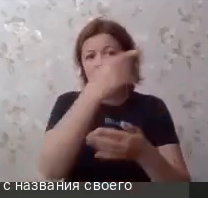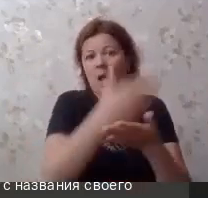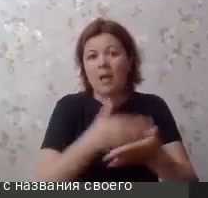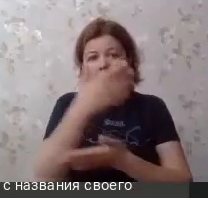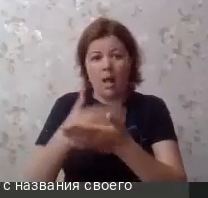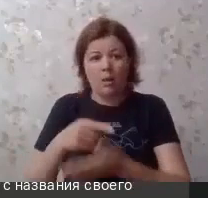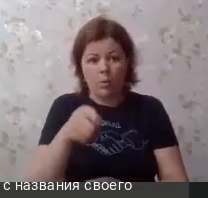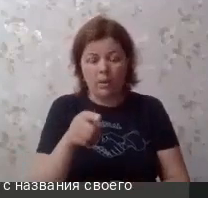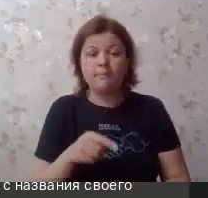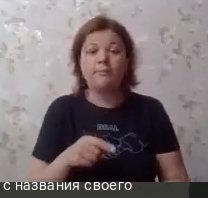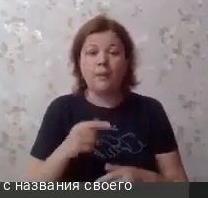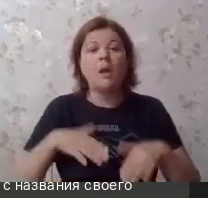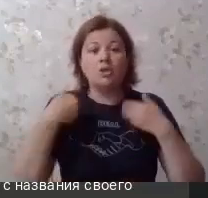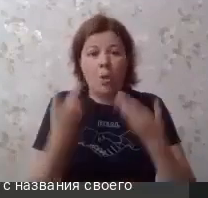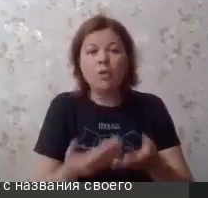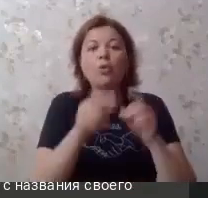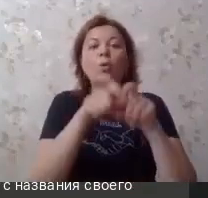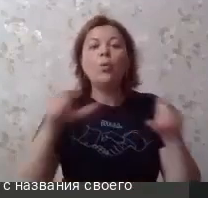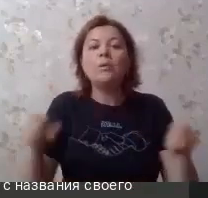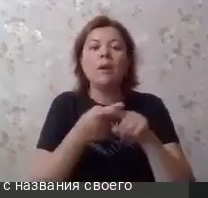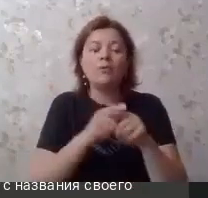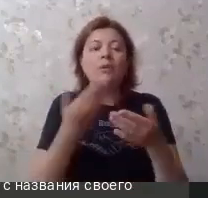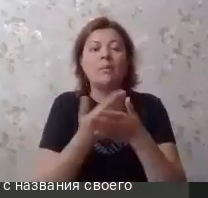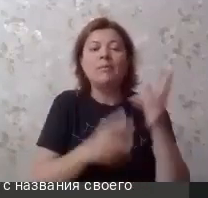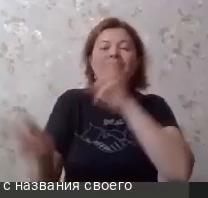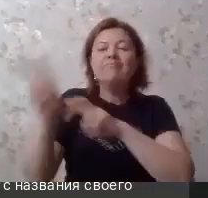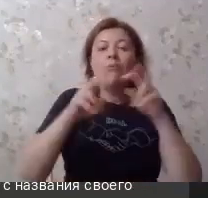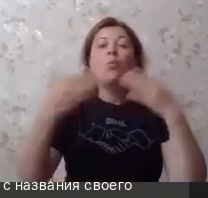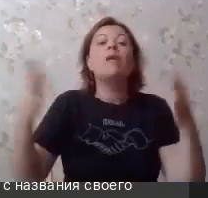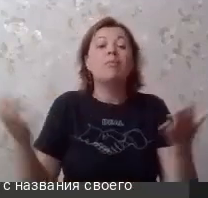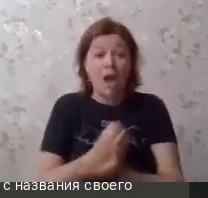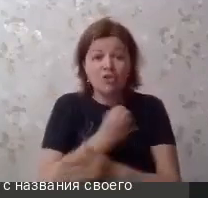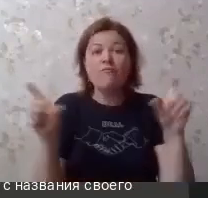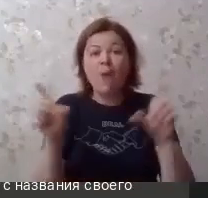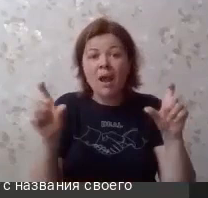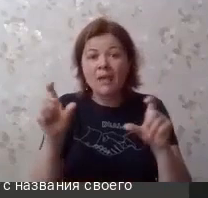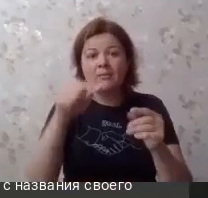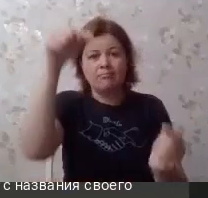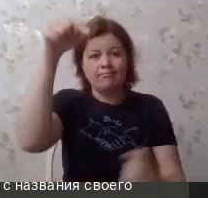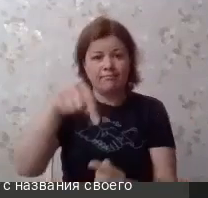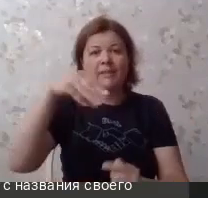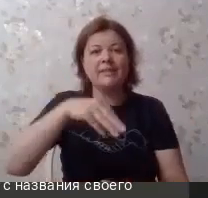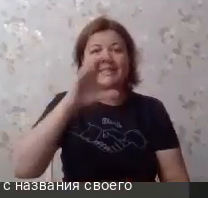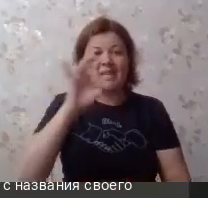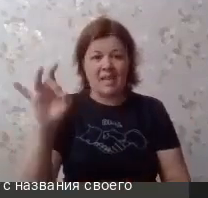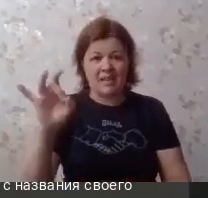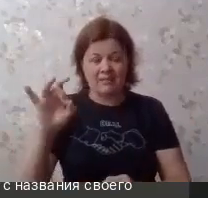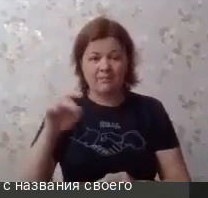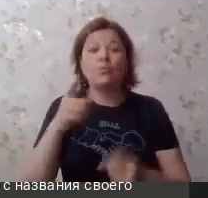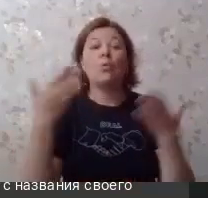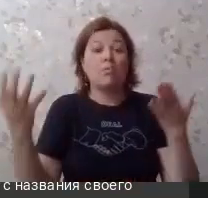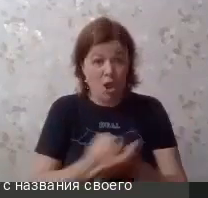людям, которые уже собираются купить, ну, нашли, допустим, в каком-то магазине и хотят купить